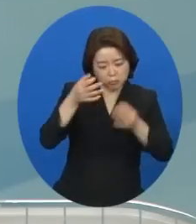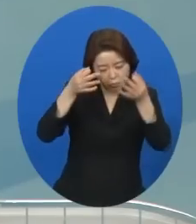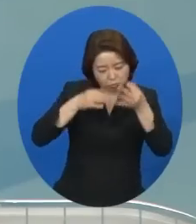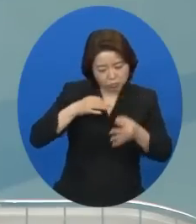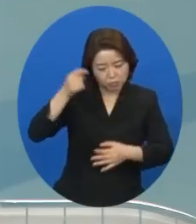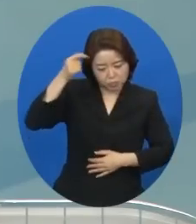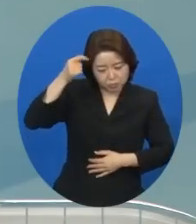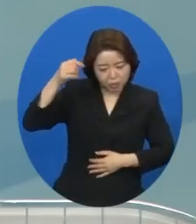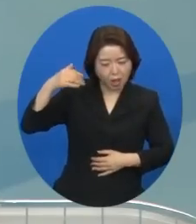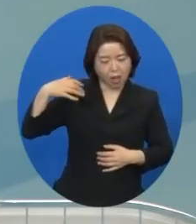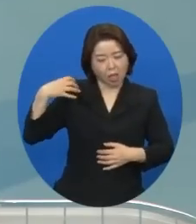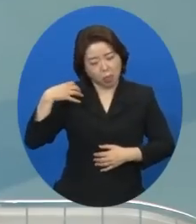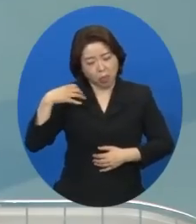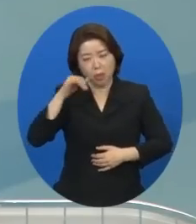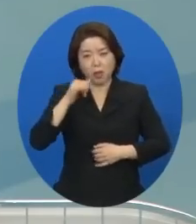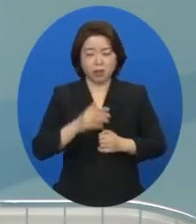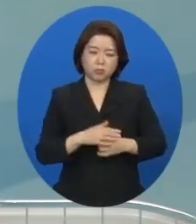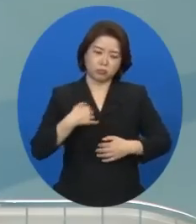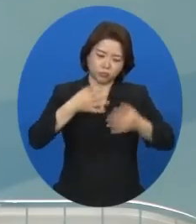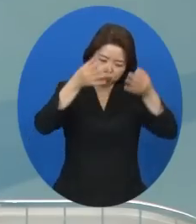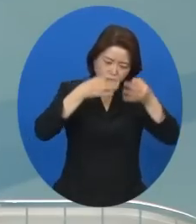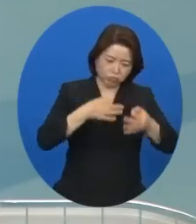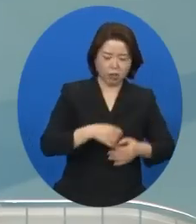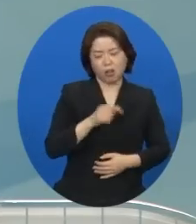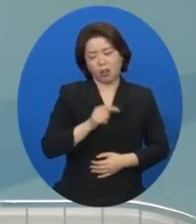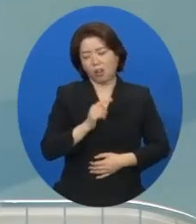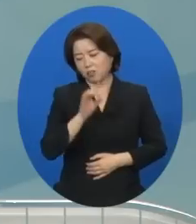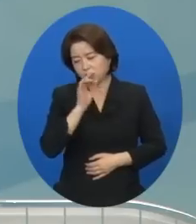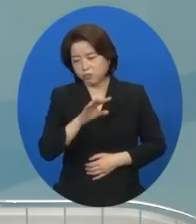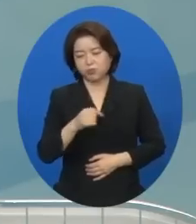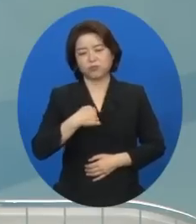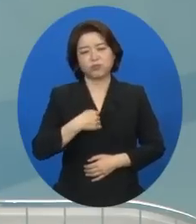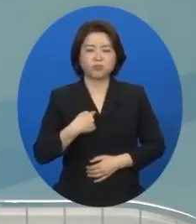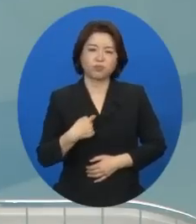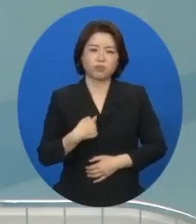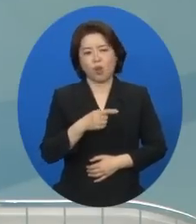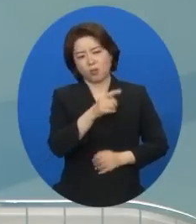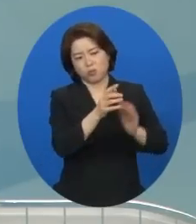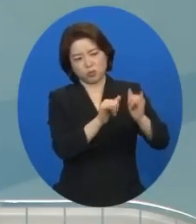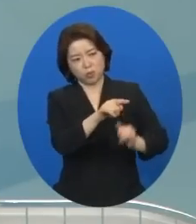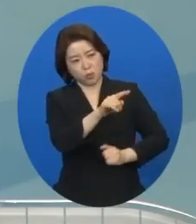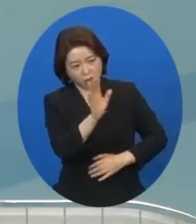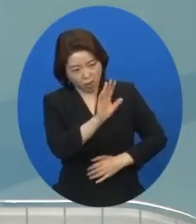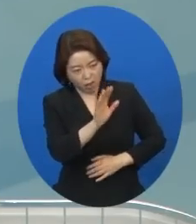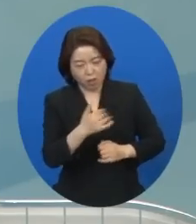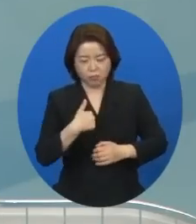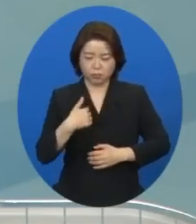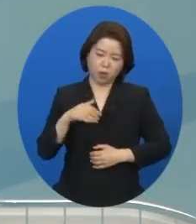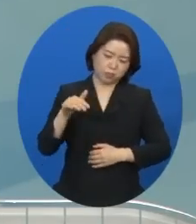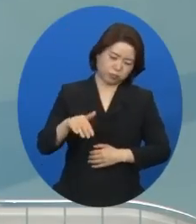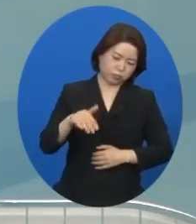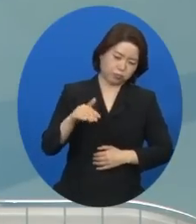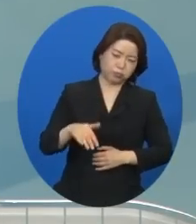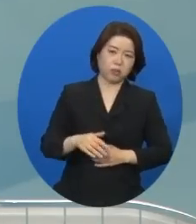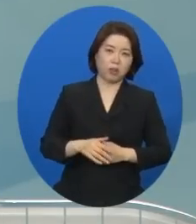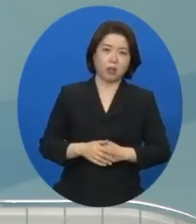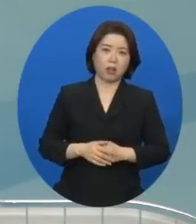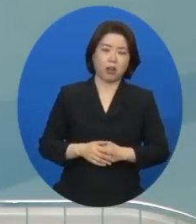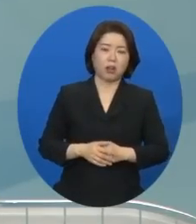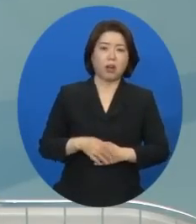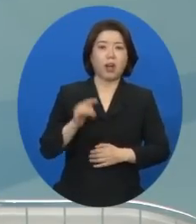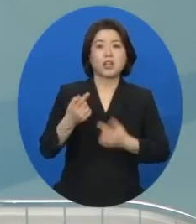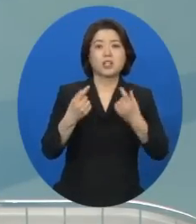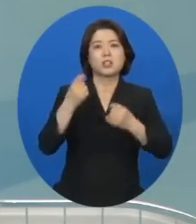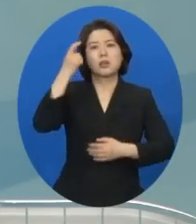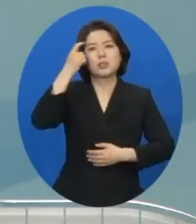살았어요. 나는 왜 이 모양일까? 나는 왜 이렇게 안 될까? 나는 왜 저 사람처럼 아닐까? 그렇게 살았어요.